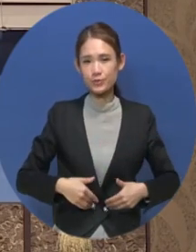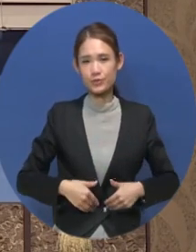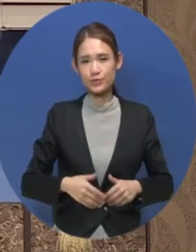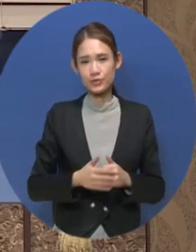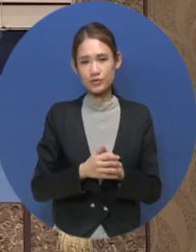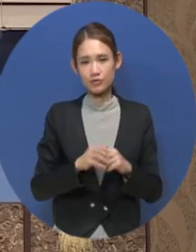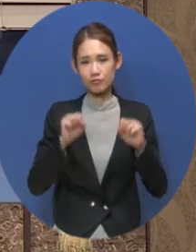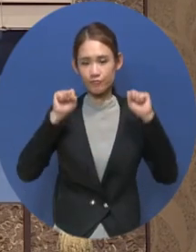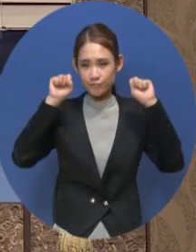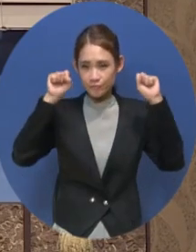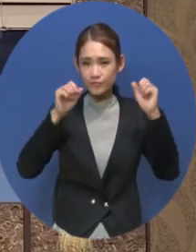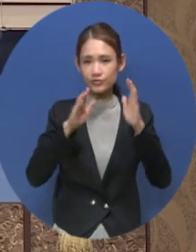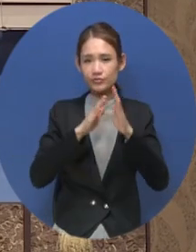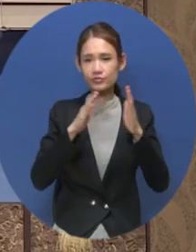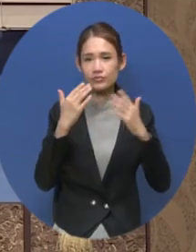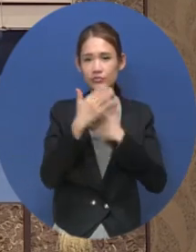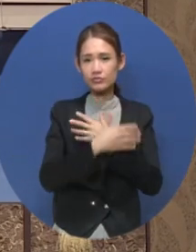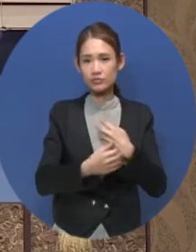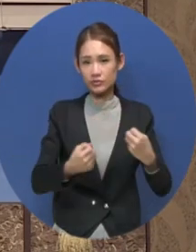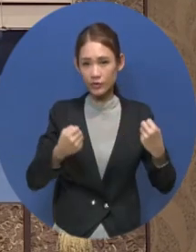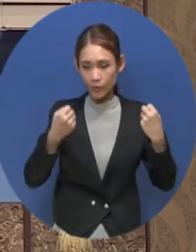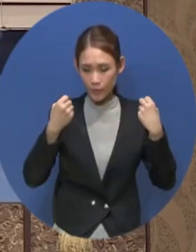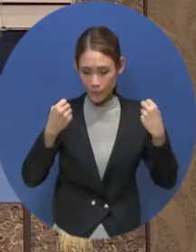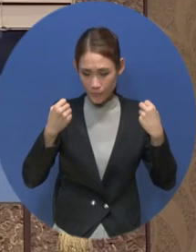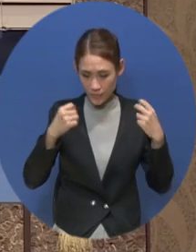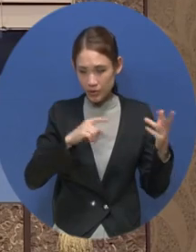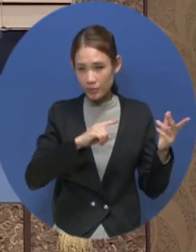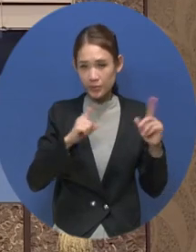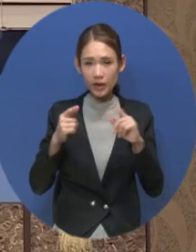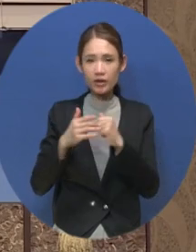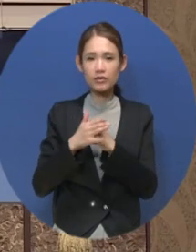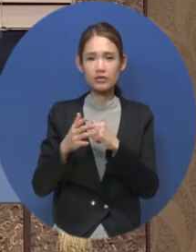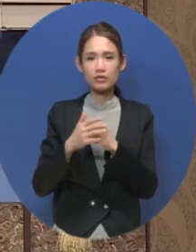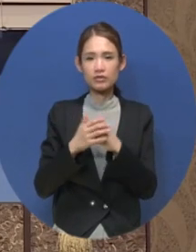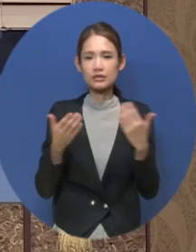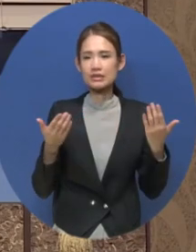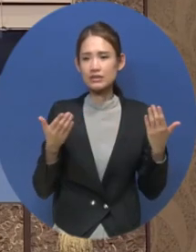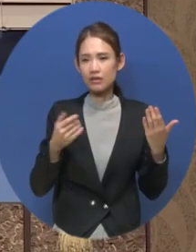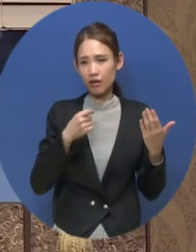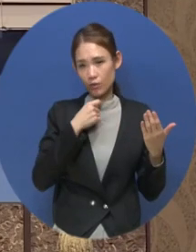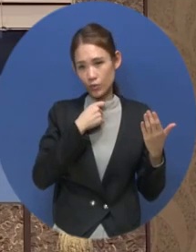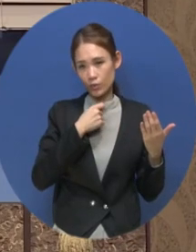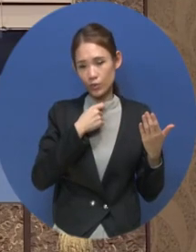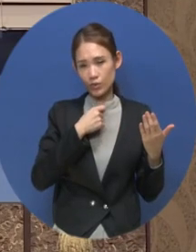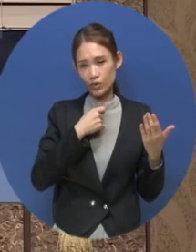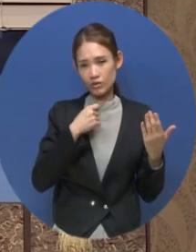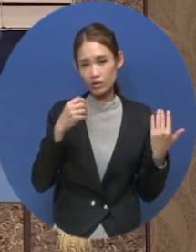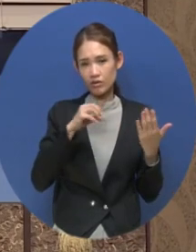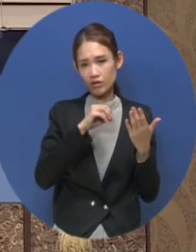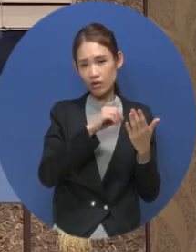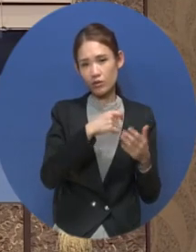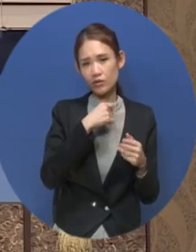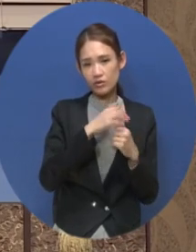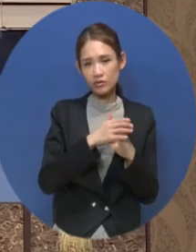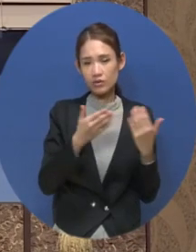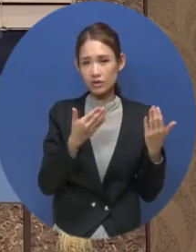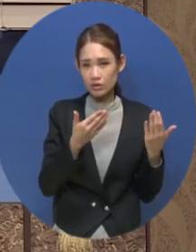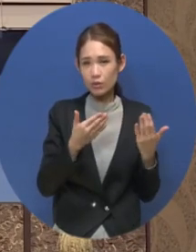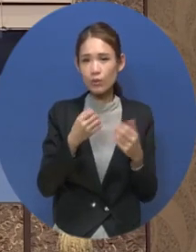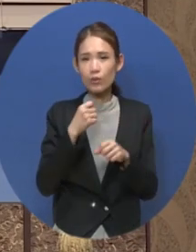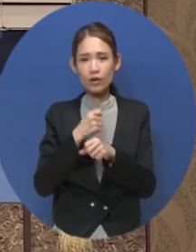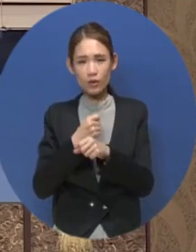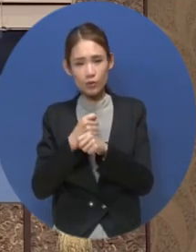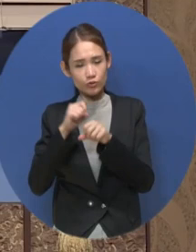그래서 이제 운동을 시작을 해서 몸이 건강해지니까 네. 사실 일을 하고 싶어지더라고요. 예, 그래서 일도